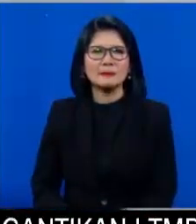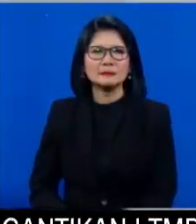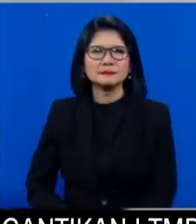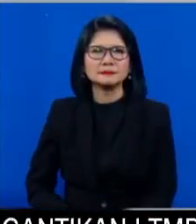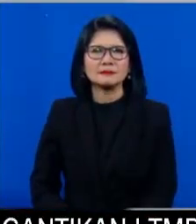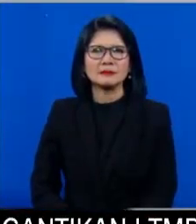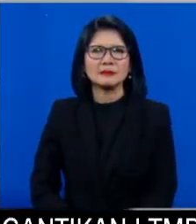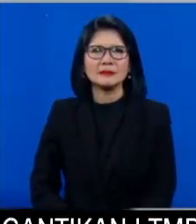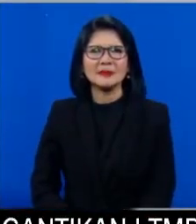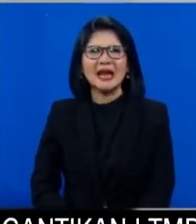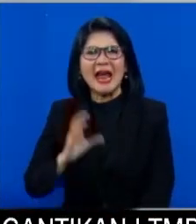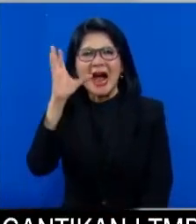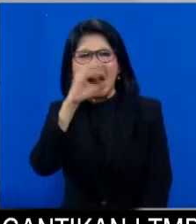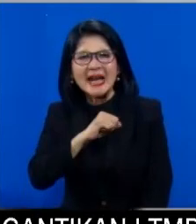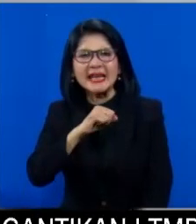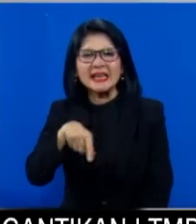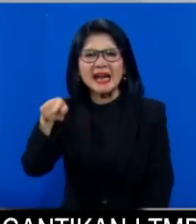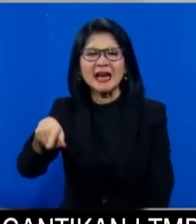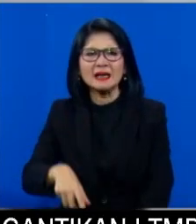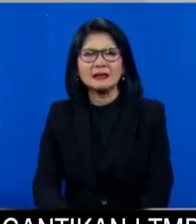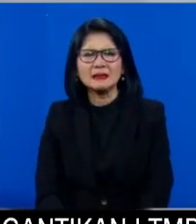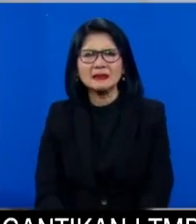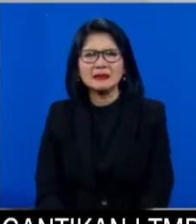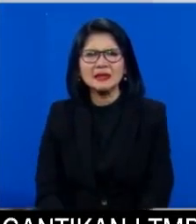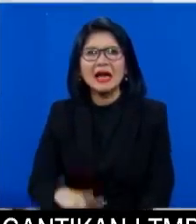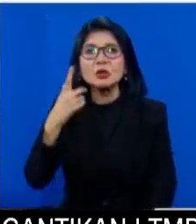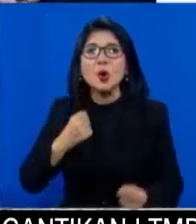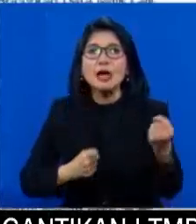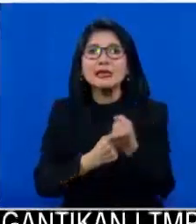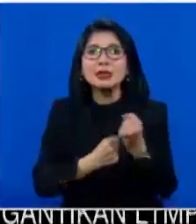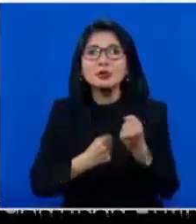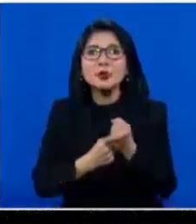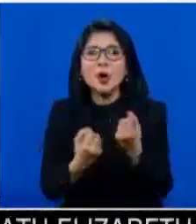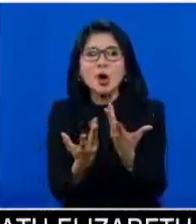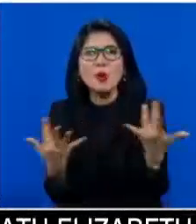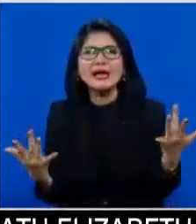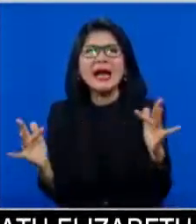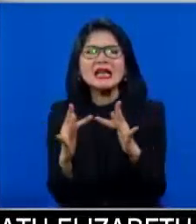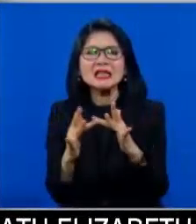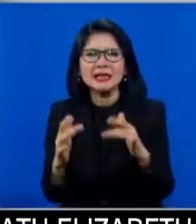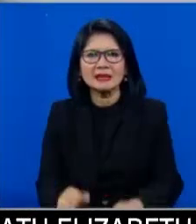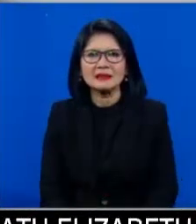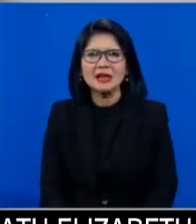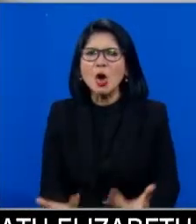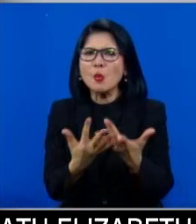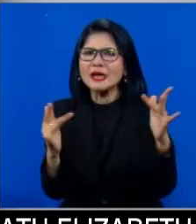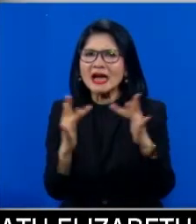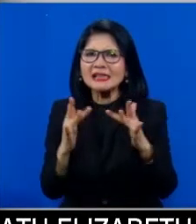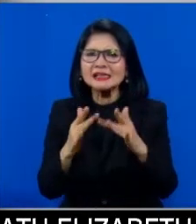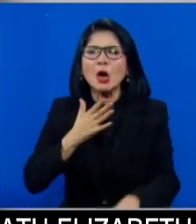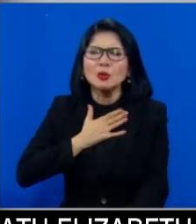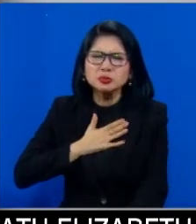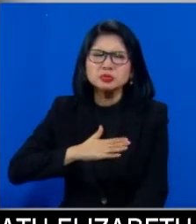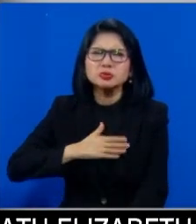Uniknya, aksi Bjorka yang membocorkan data pemerintah justru didukung sebagian warganet. Sejumlah warganet mengungkapkan